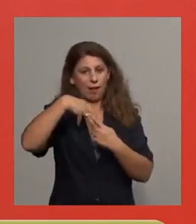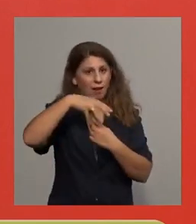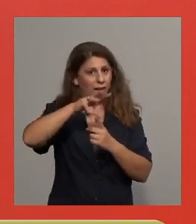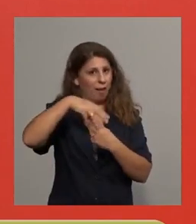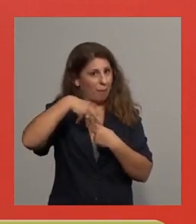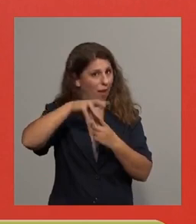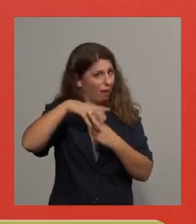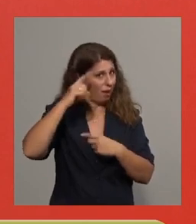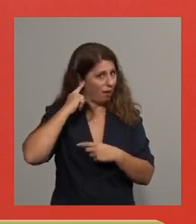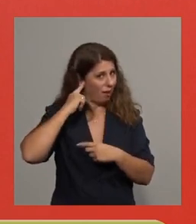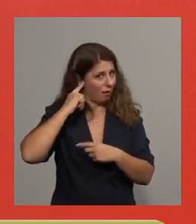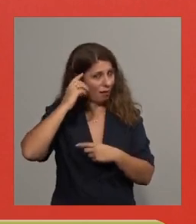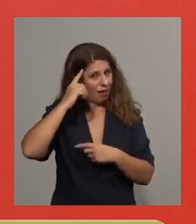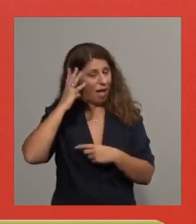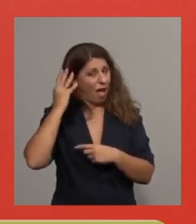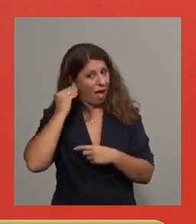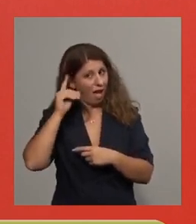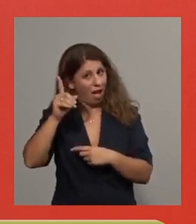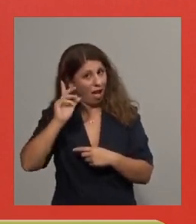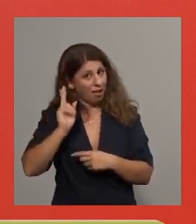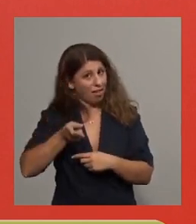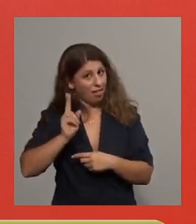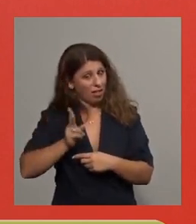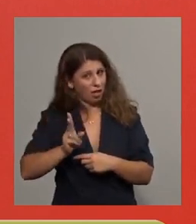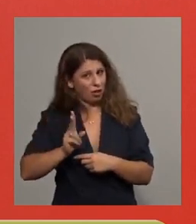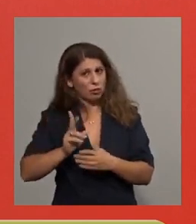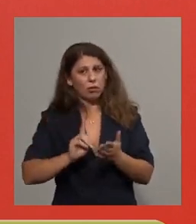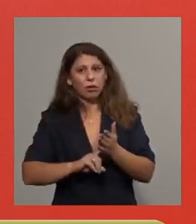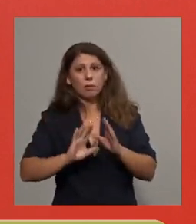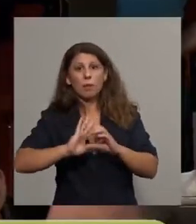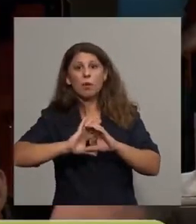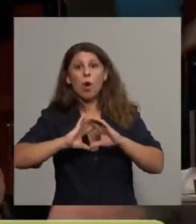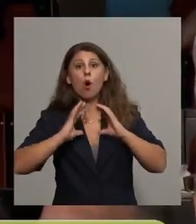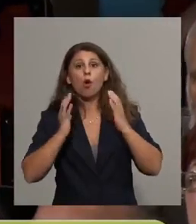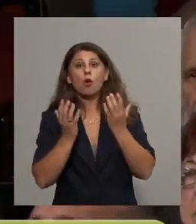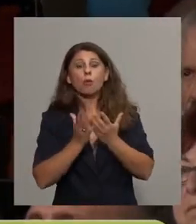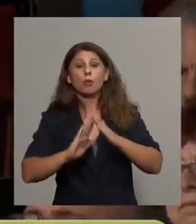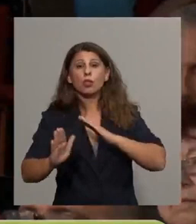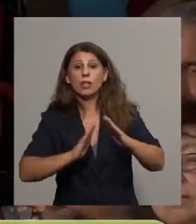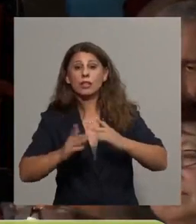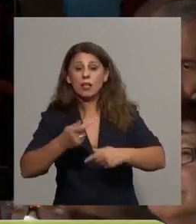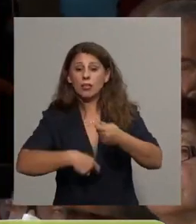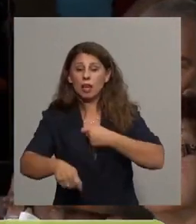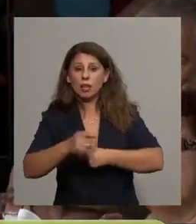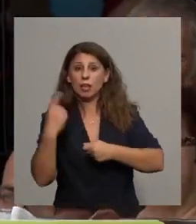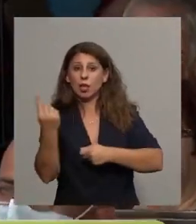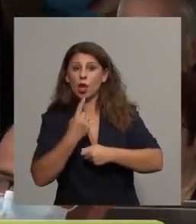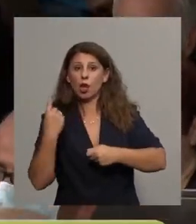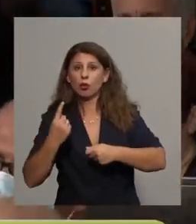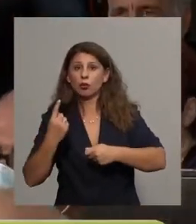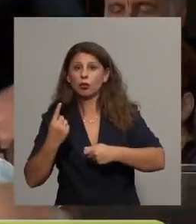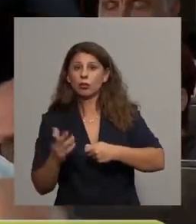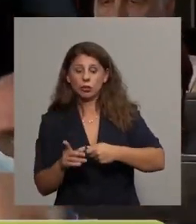καμπανάκι του κινδύνου. Η ολοκληρωμένη προστασία, διαχείριση και οικολογική ανόρθωση